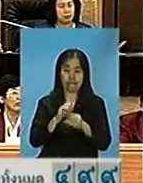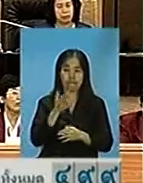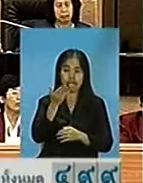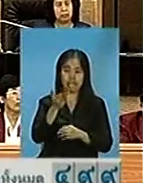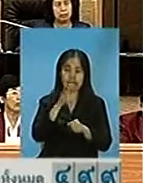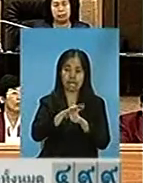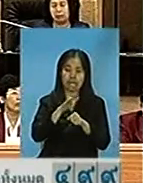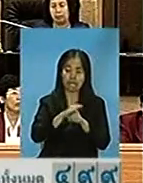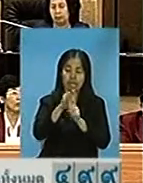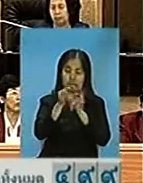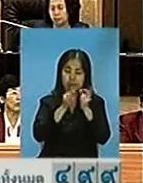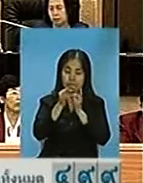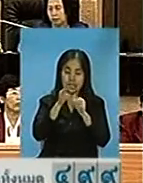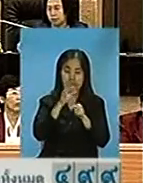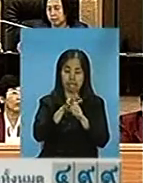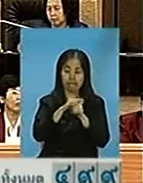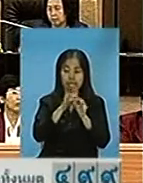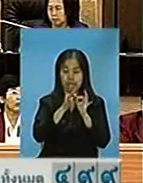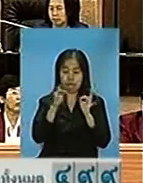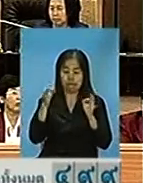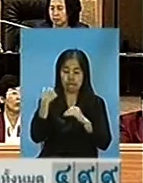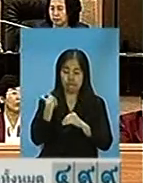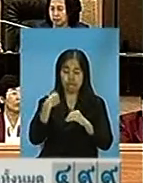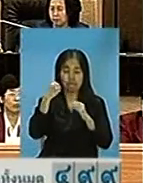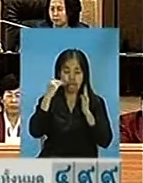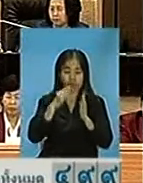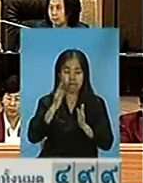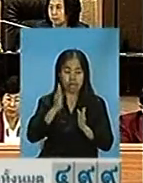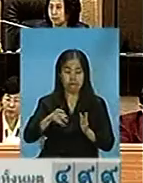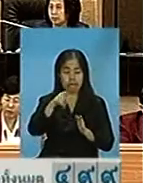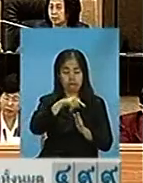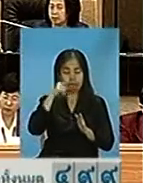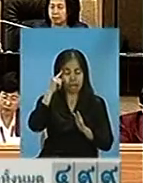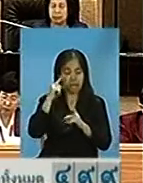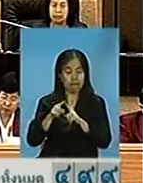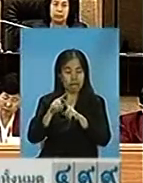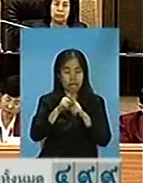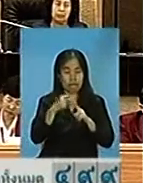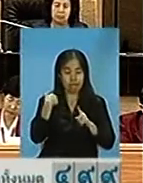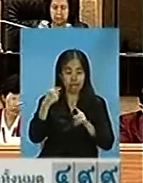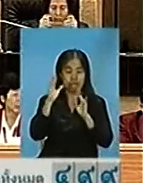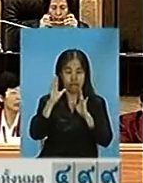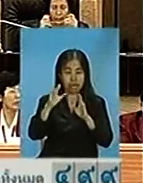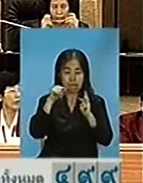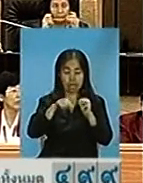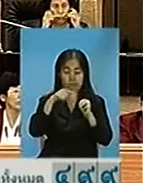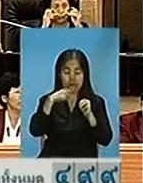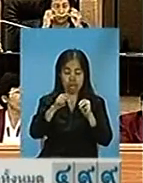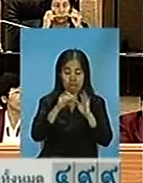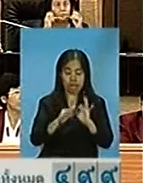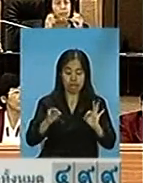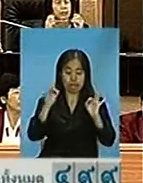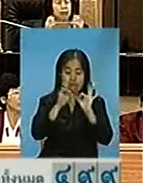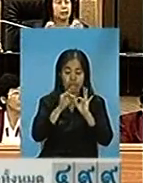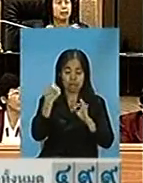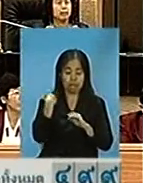เยอะแล้วนะครับแล้วก็เห็นทุกท่านก็เห็นพ้องต้องกันเดี๋ยวมาตรา10เนี่ยเป็นเรื่องสำคัญนะผมขอไปมาตรา10แล้วเดี๋ยวค่อย